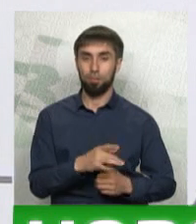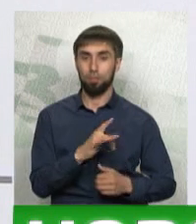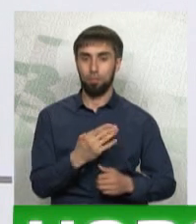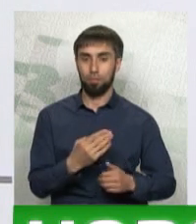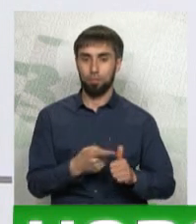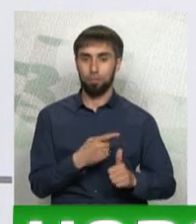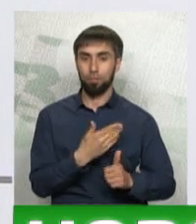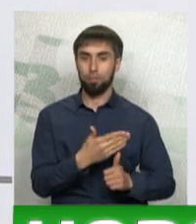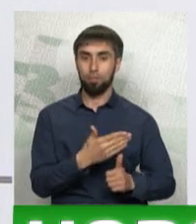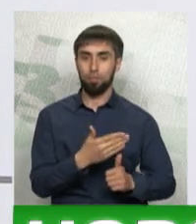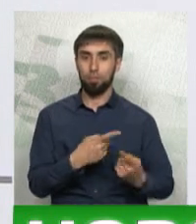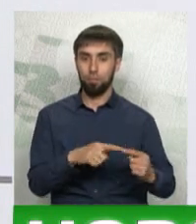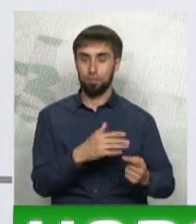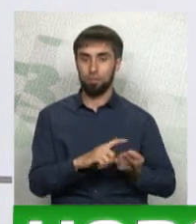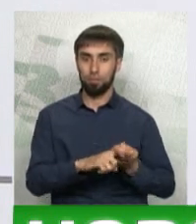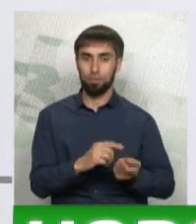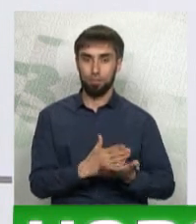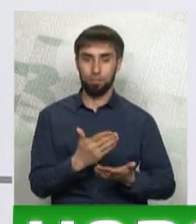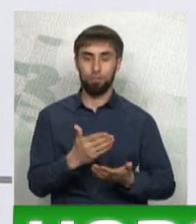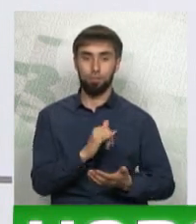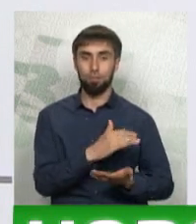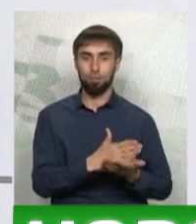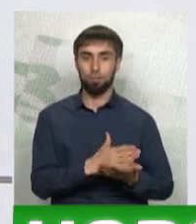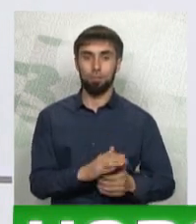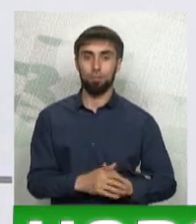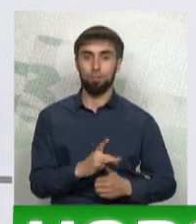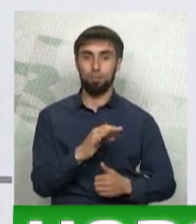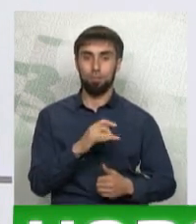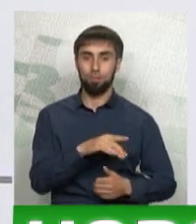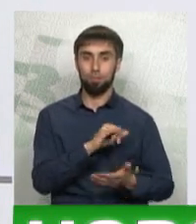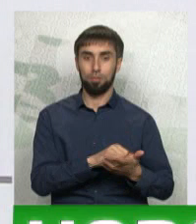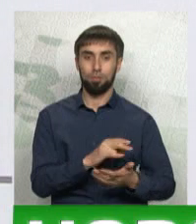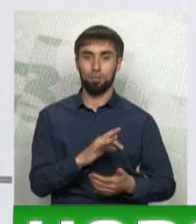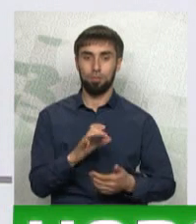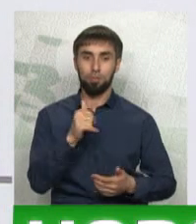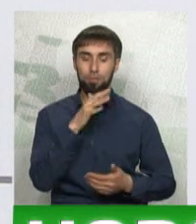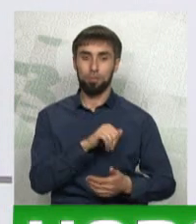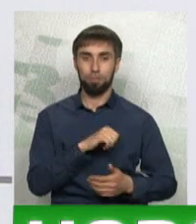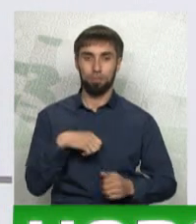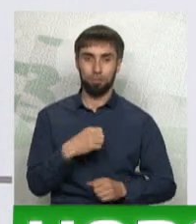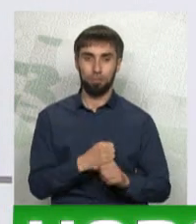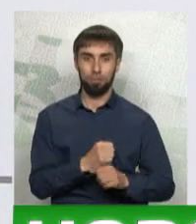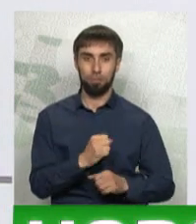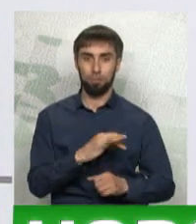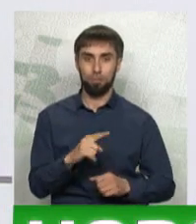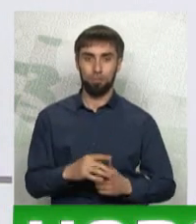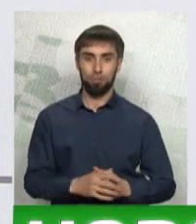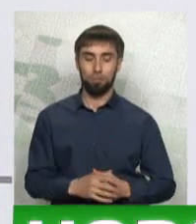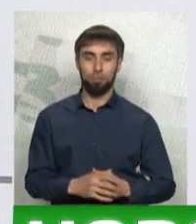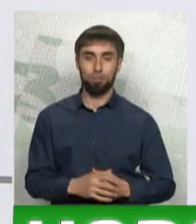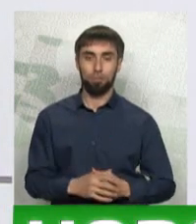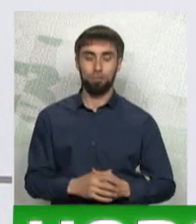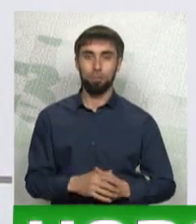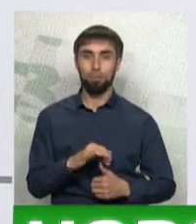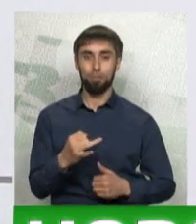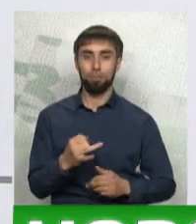у компании есть, у самой Roche есть запатентованный робот Cobas, который самостоятельно делает анализ. Вот,